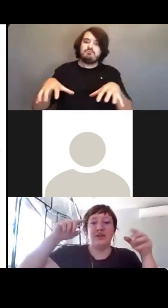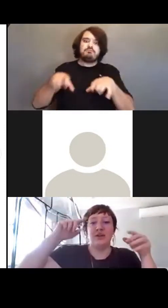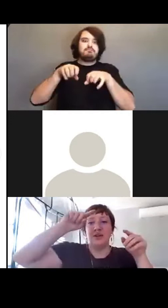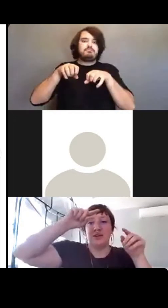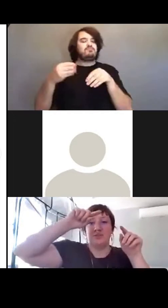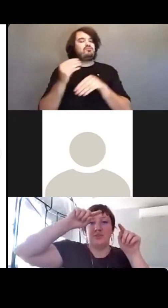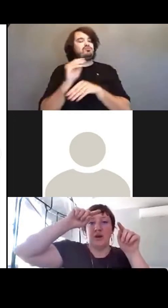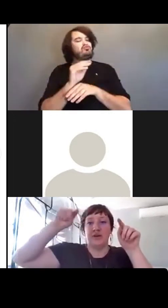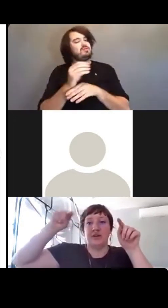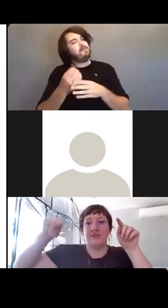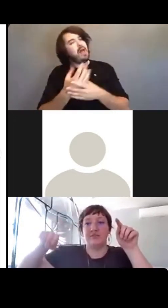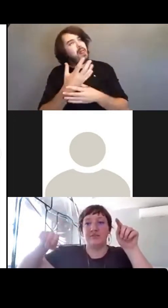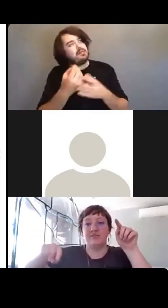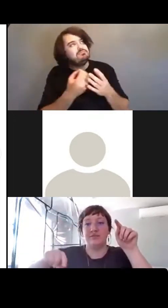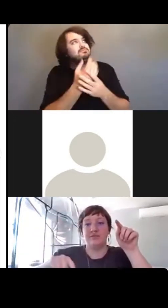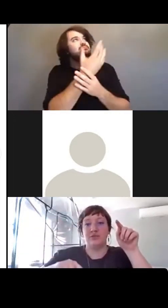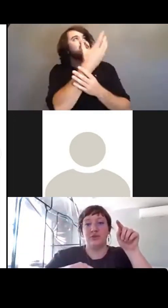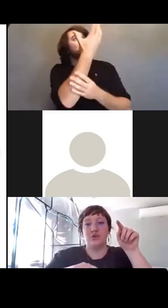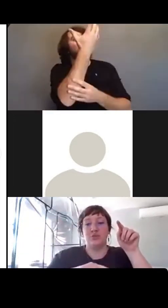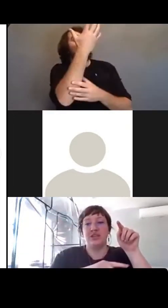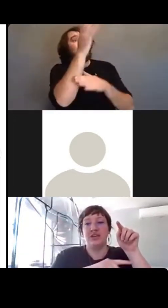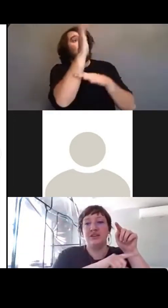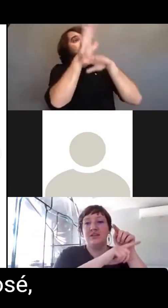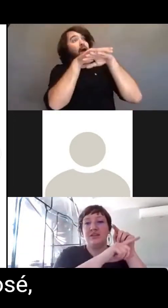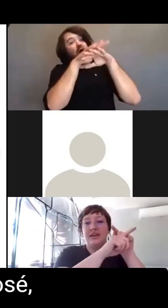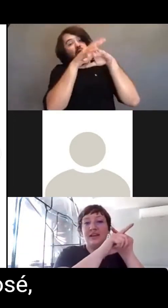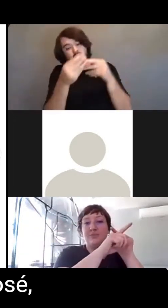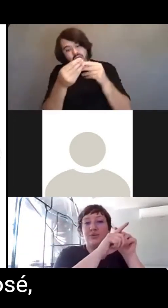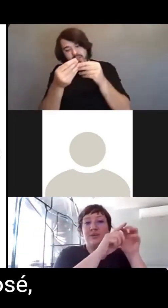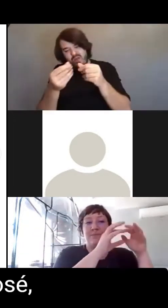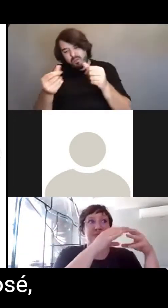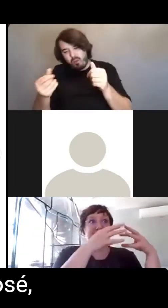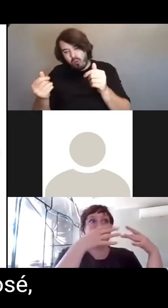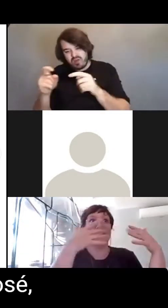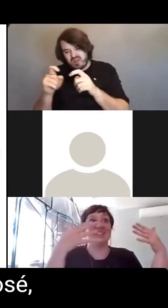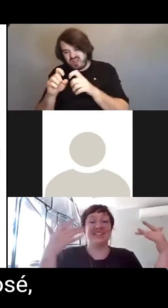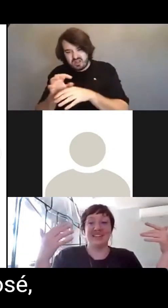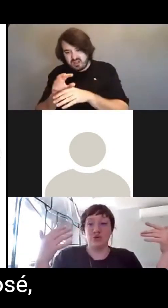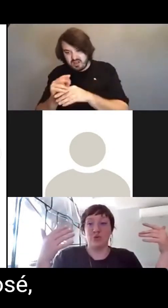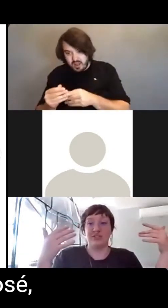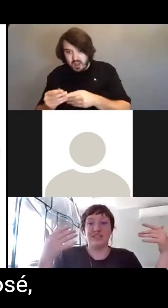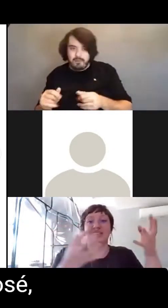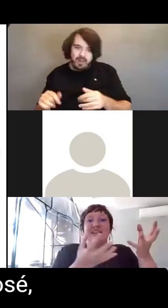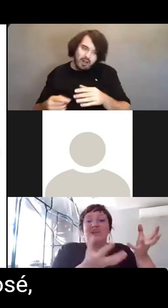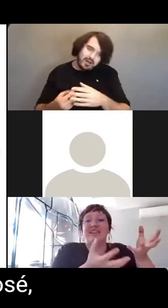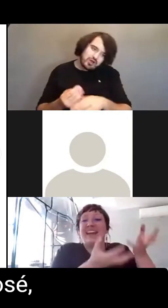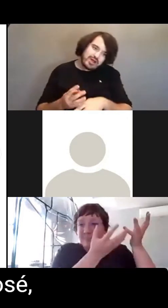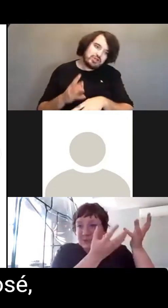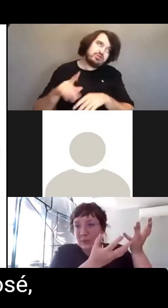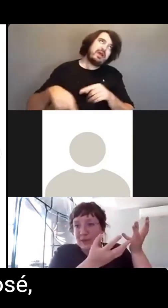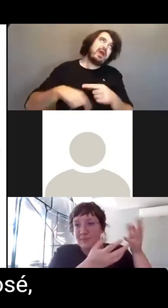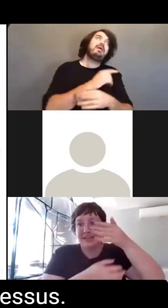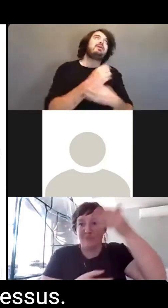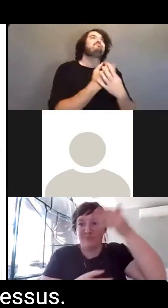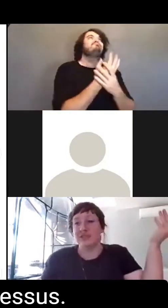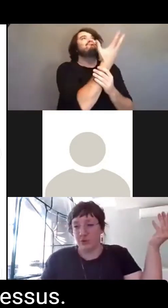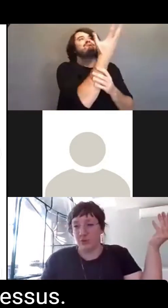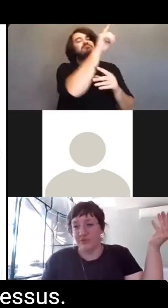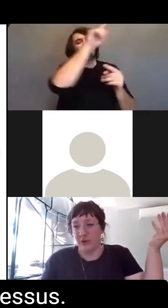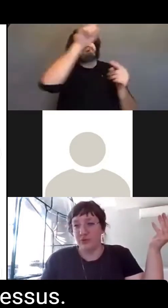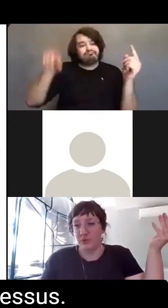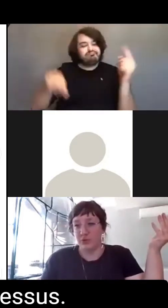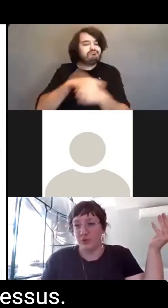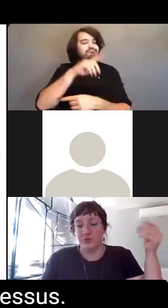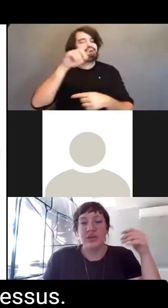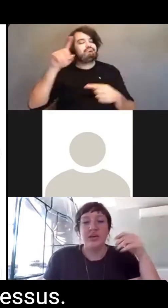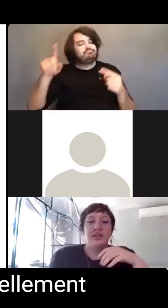plantes meurent, sont décomposées, et puis, qu'est-ce qui est décomposé? Ça va être réabsorbé par les plantes qui sont